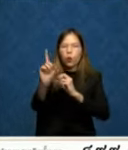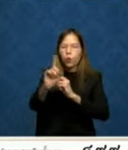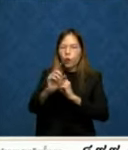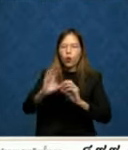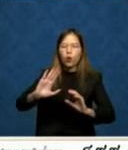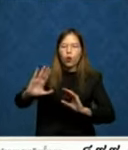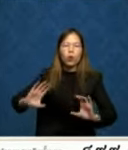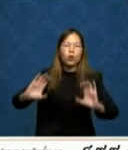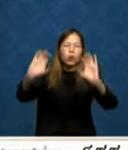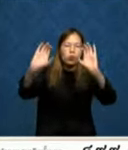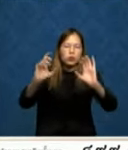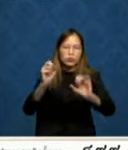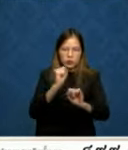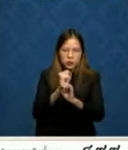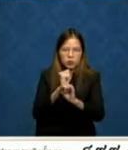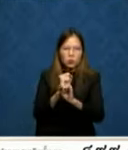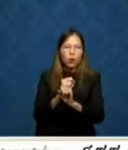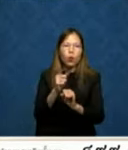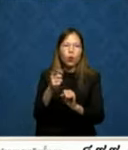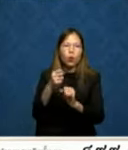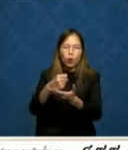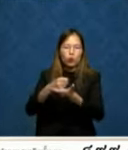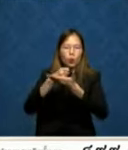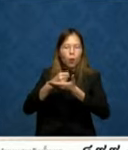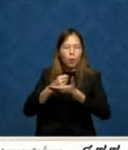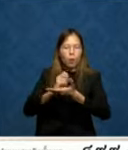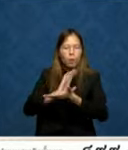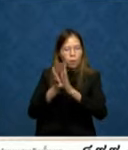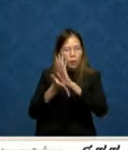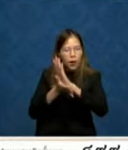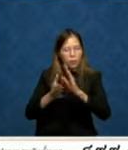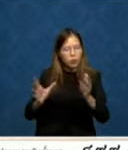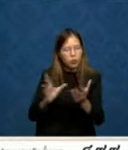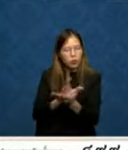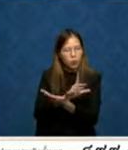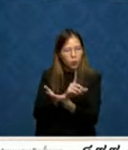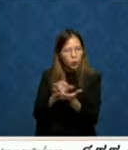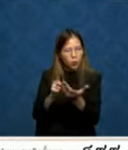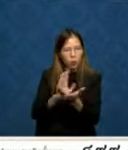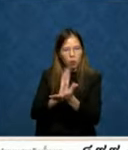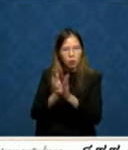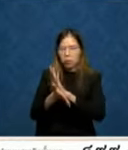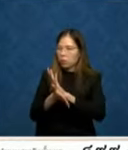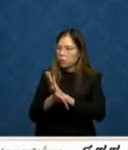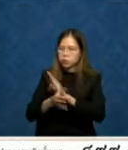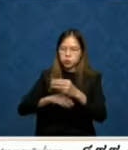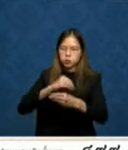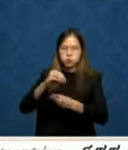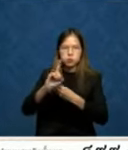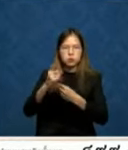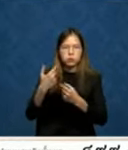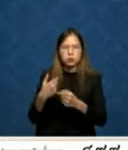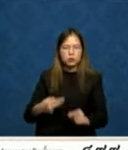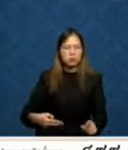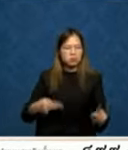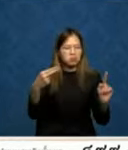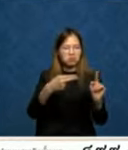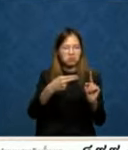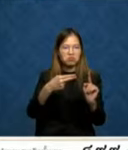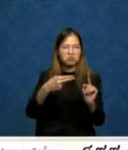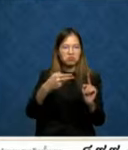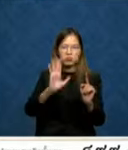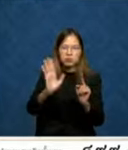รัฐมันจะเป็นยาวิเศษที่จะมาปรับโครงสร้างทางเศรษฐกิจของสังคมได้ผมก็ไม่ได้ยืนยันว่าดิจิทัลวอลเล็ตเป็นยาวิเศษที่จะทำ